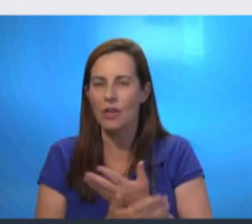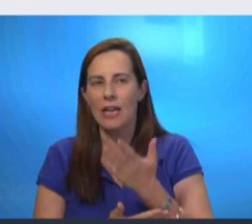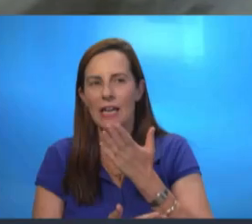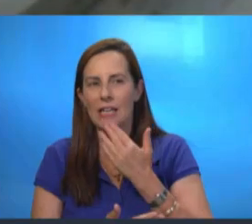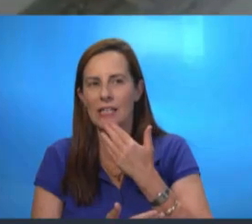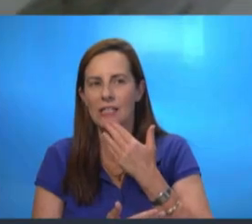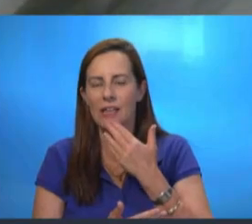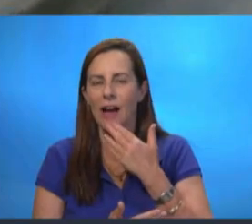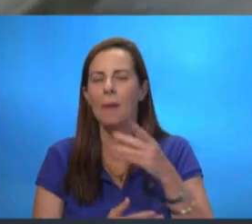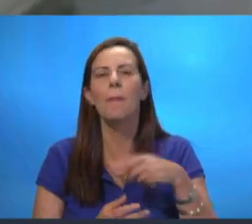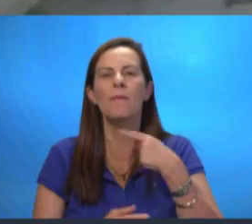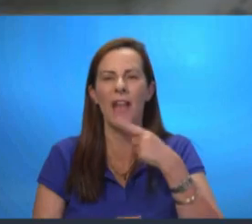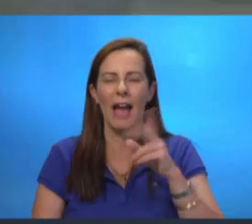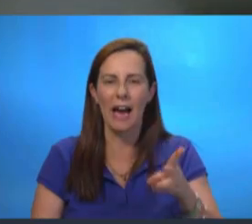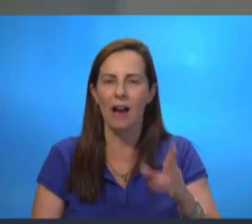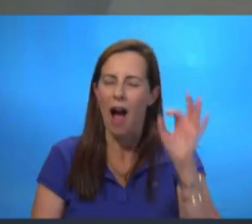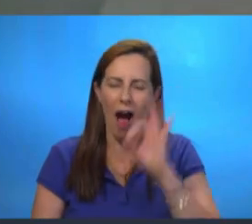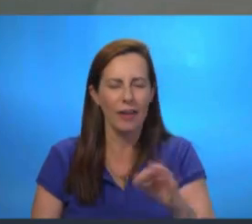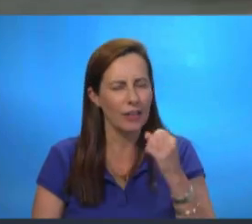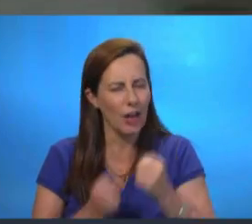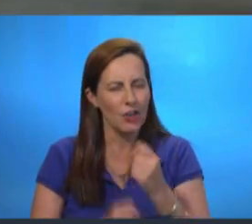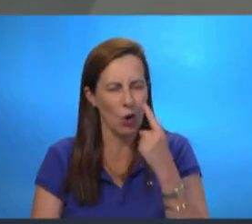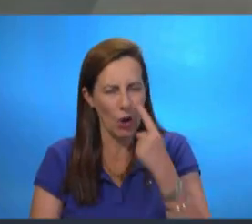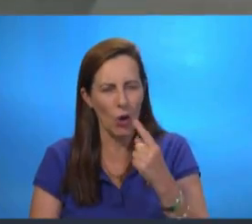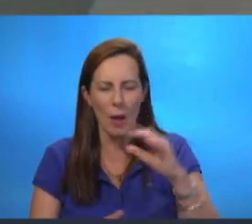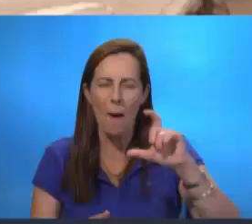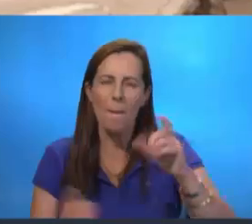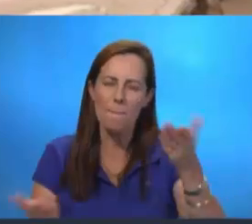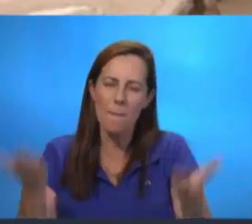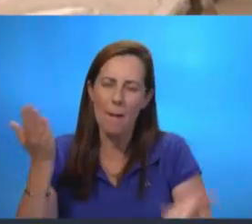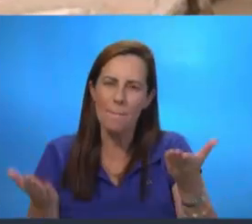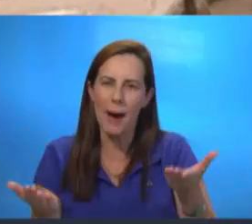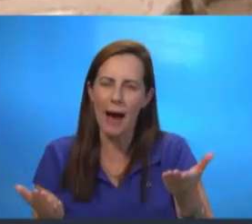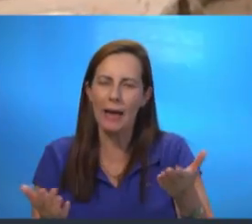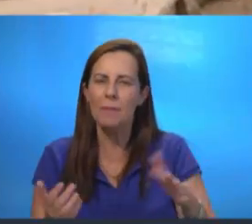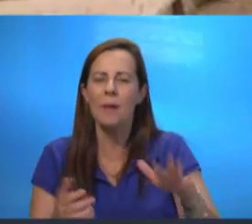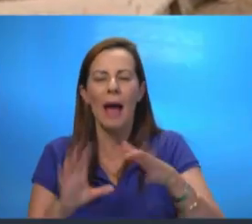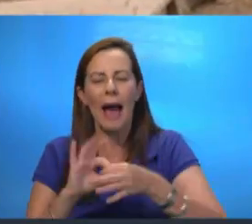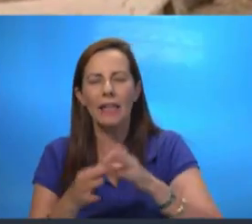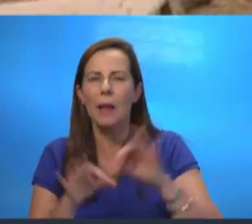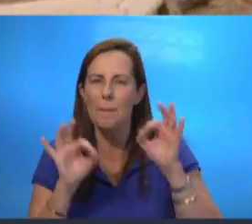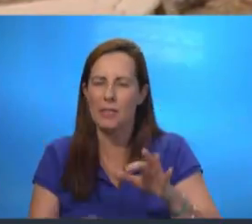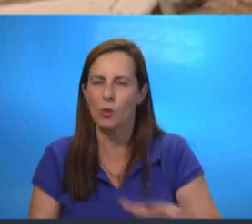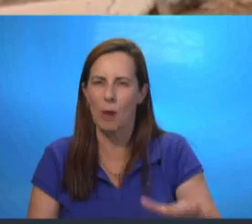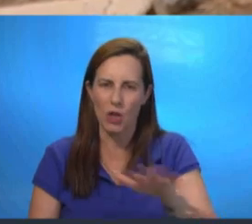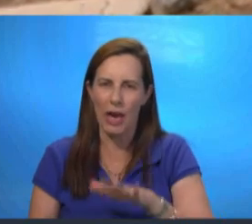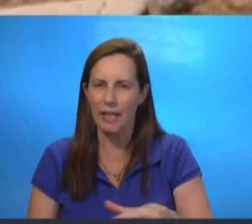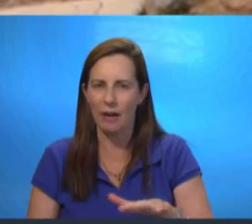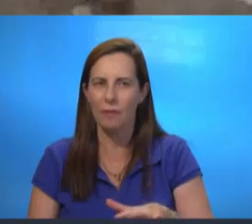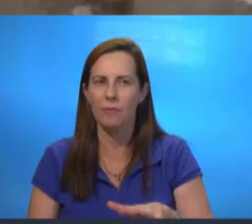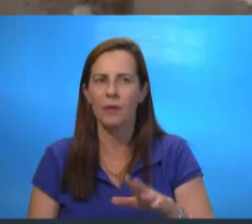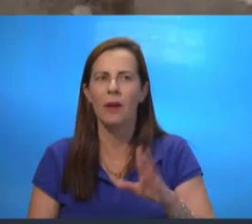העיראקי. אך עדיין קשה שלא להבחין בפער שבין המרחב הווירטואלי למציאות בשטח. שייח חליל